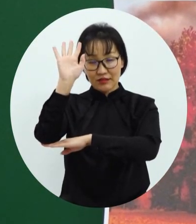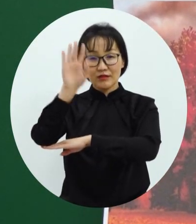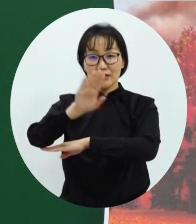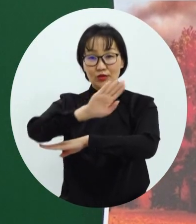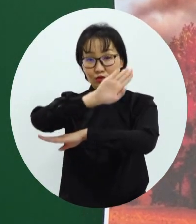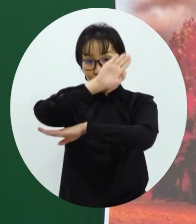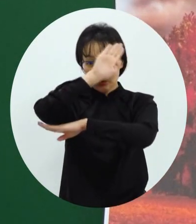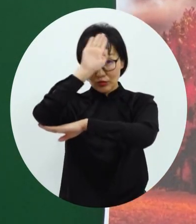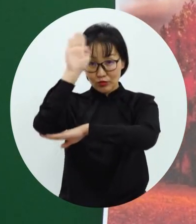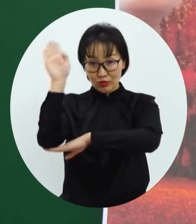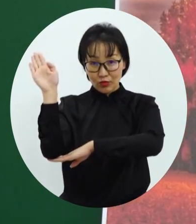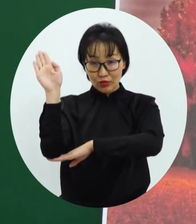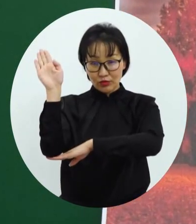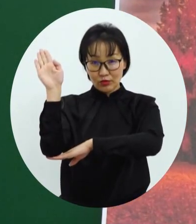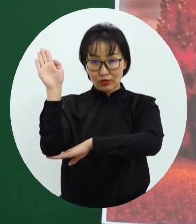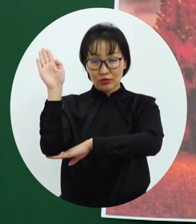Цон.